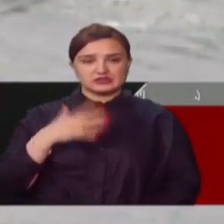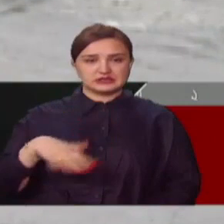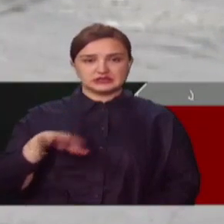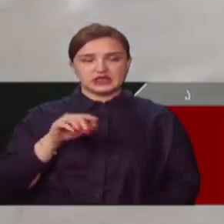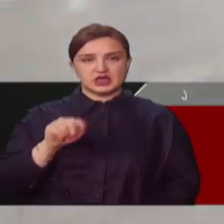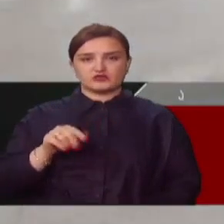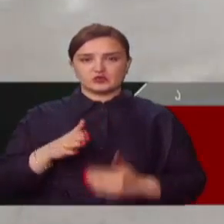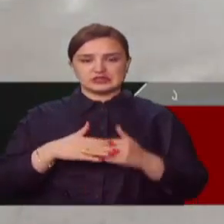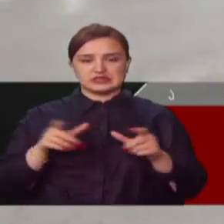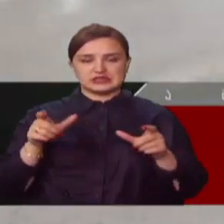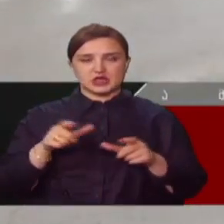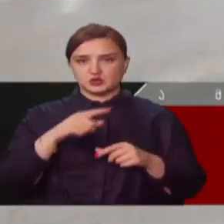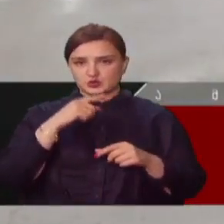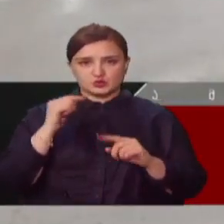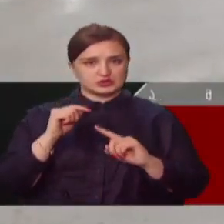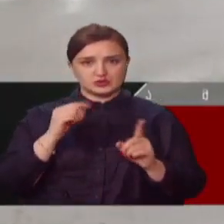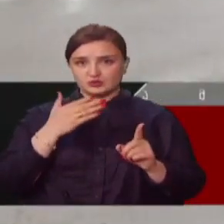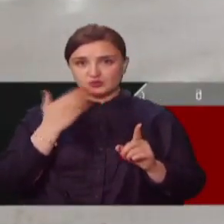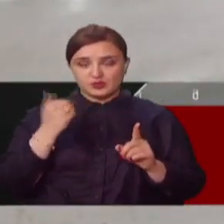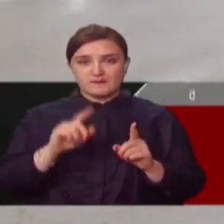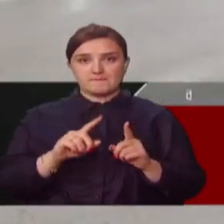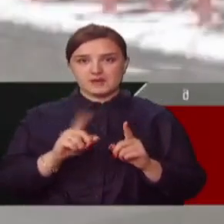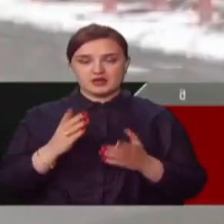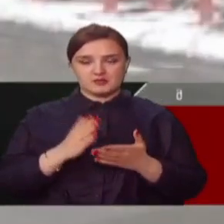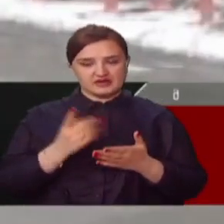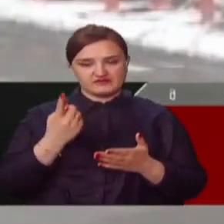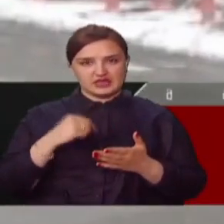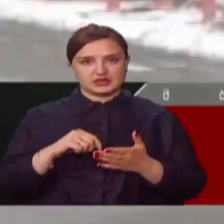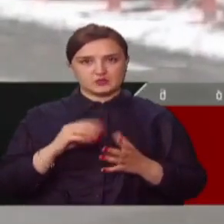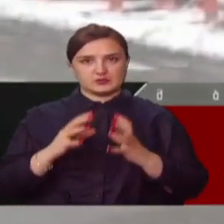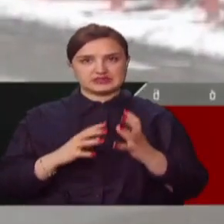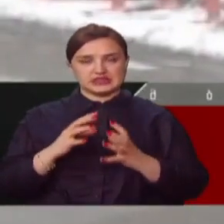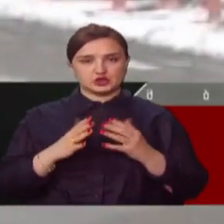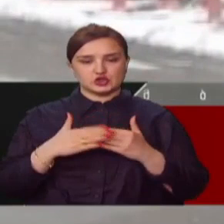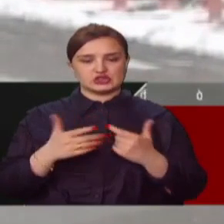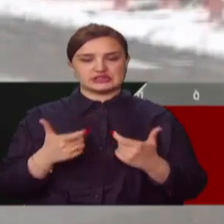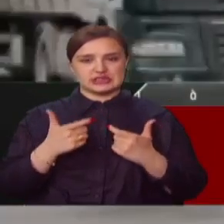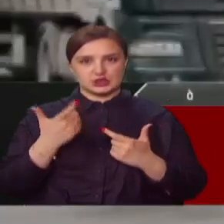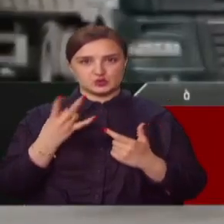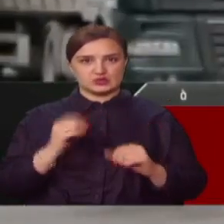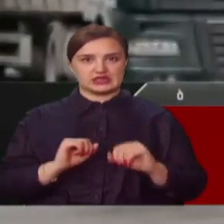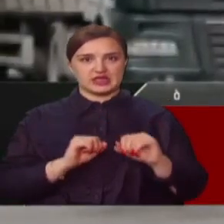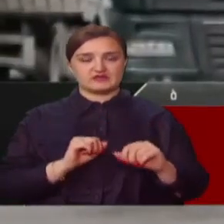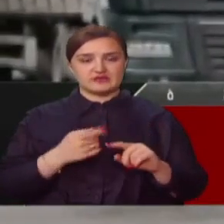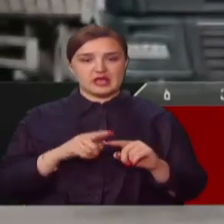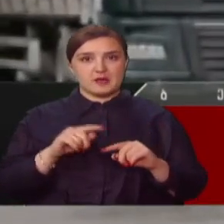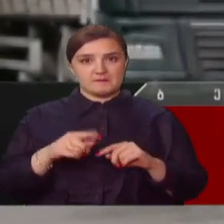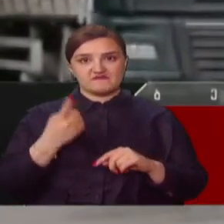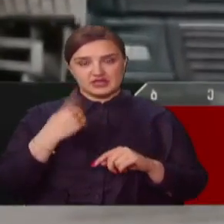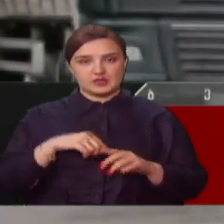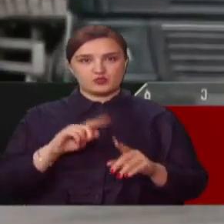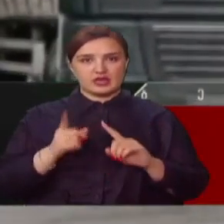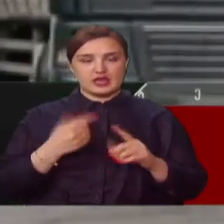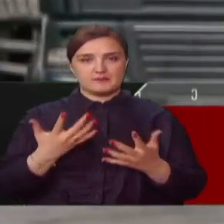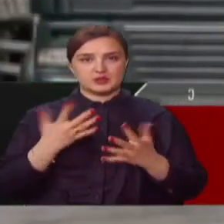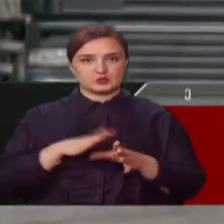აქვს დაწესებული სანქციები რუსეთთან, თუმცა აღებული აქვს ვალდებულება საერთაშორისო სანქციების დაცვაზე და ამ ვალდებულების ეფექტურად